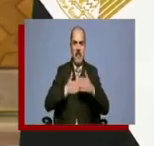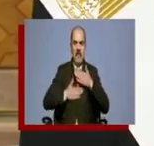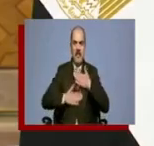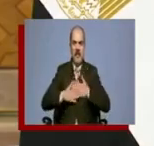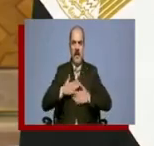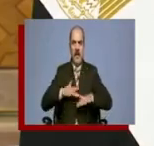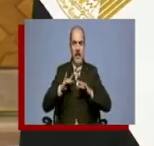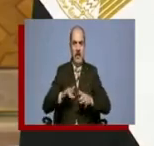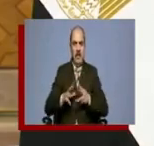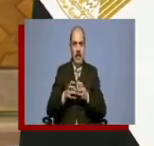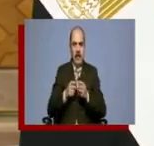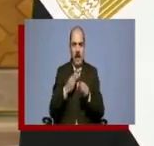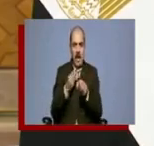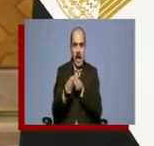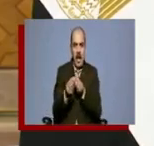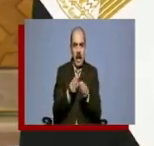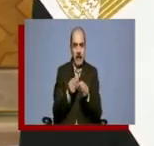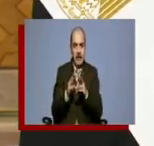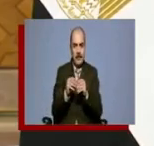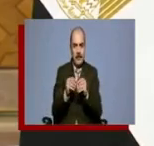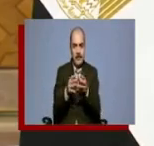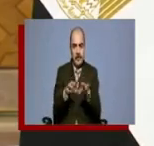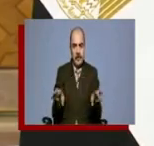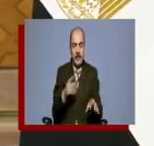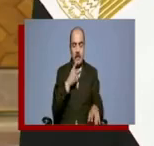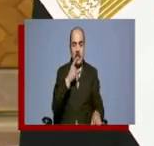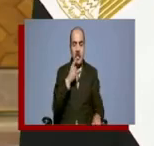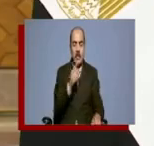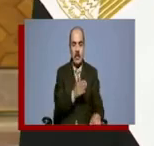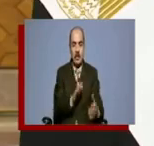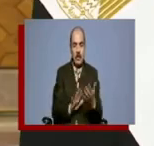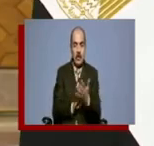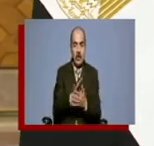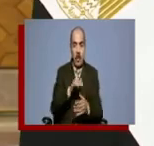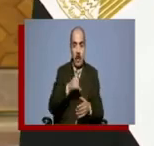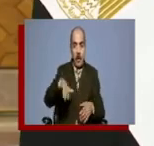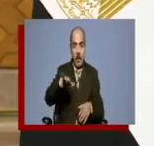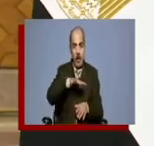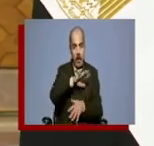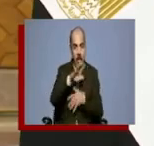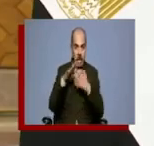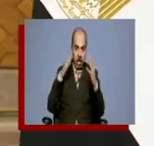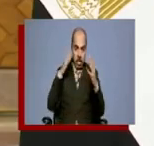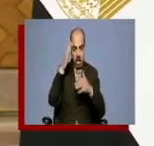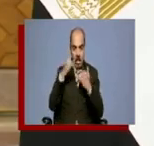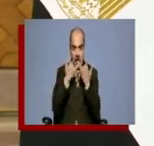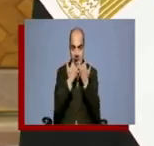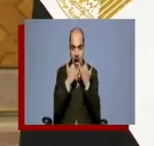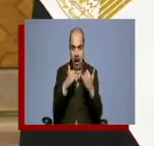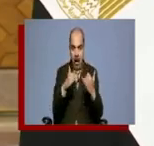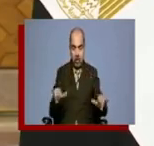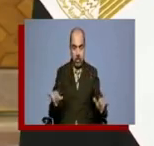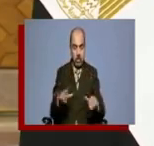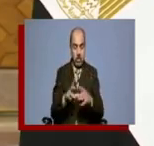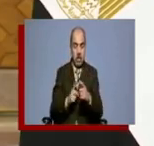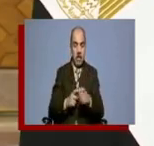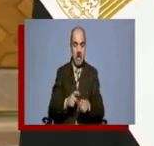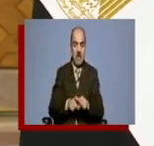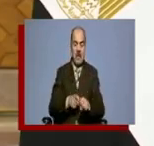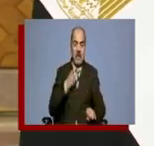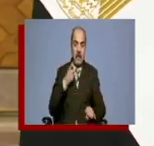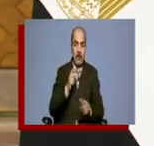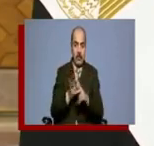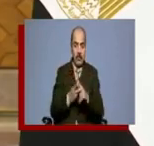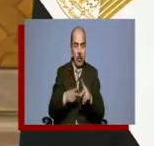في الاخر بس عايز قبل ما نوصل لحته احنا نوصل لفين ج هنخليها في الاخر تمام في جزئيه تانيه انا عايز اوصلها برض يا زكي لو هنشوف الخريطه بتاعه